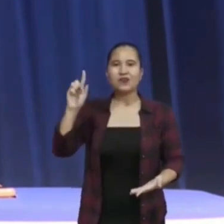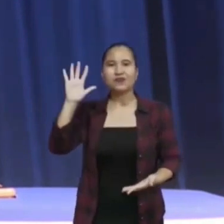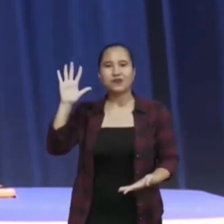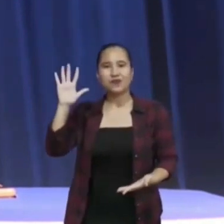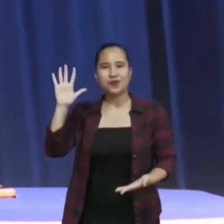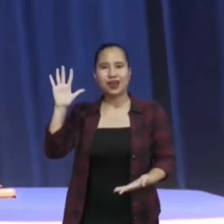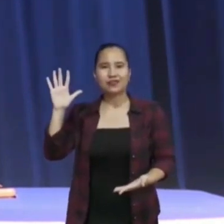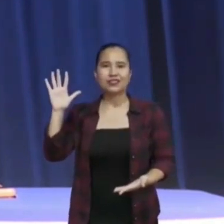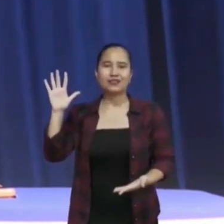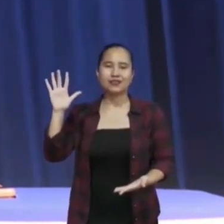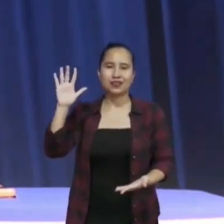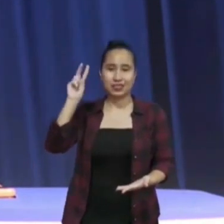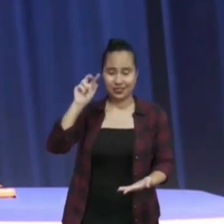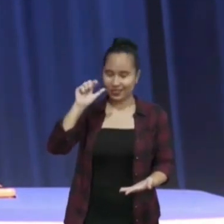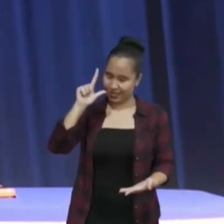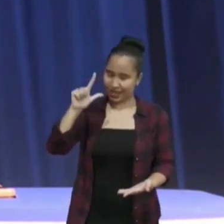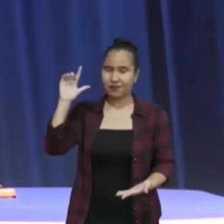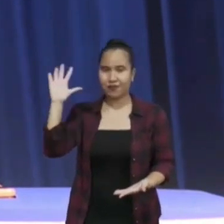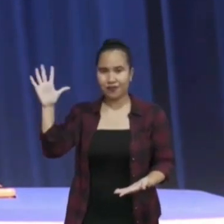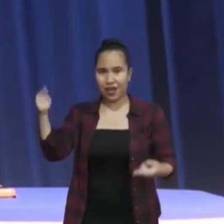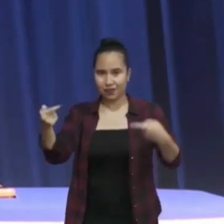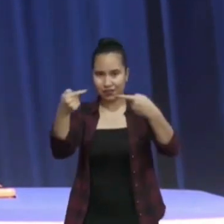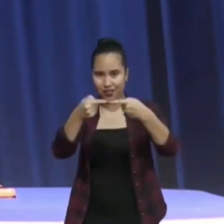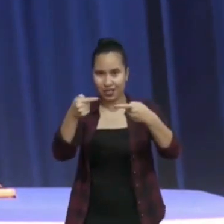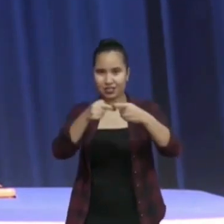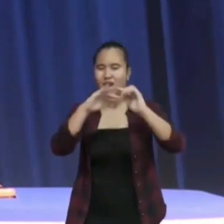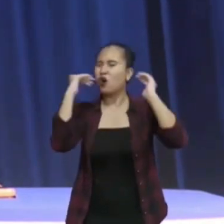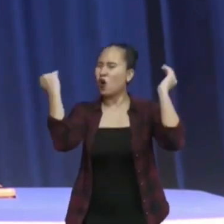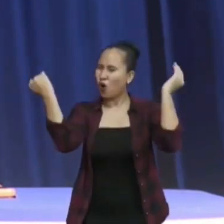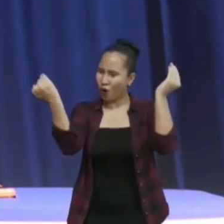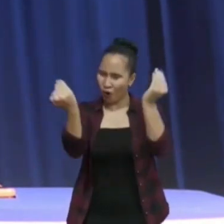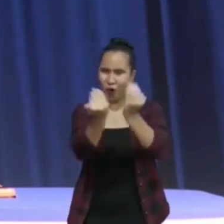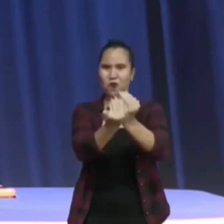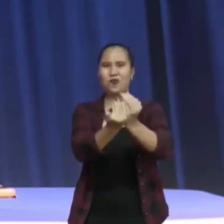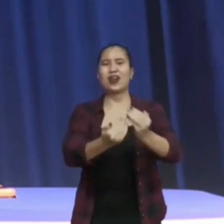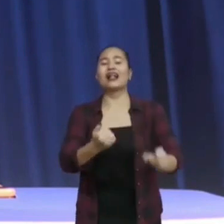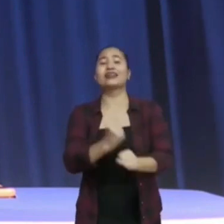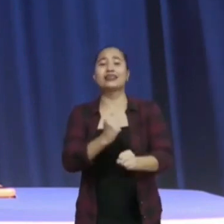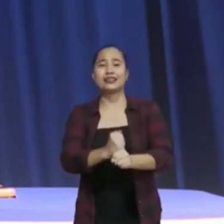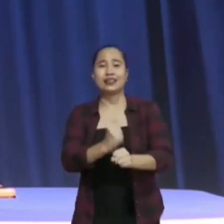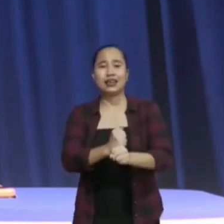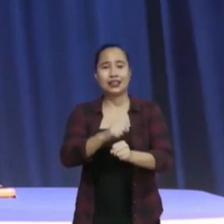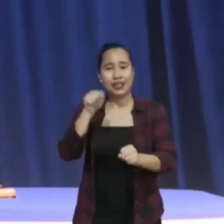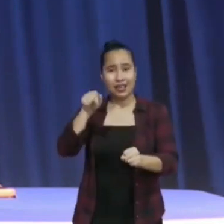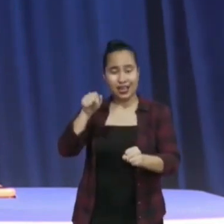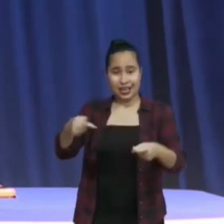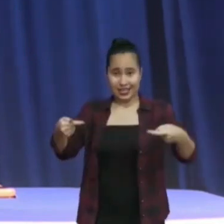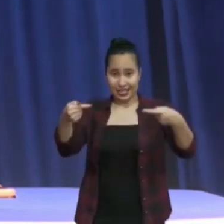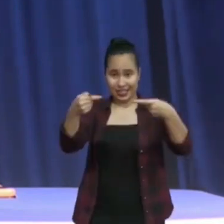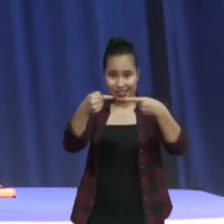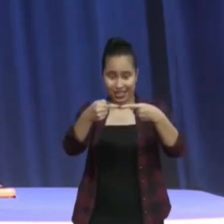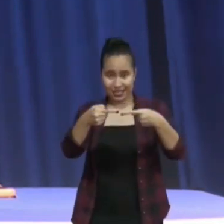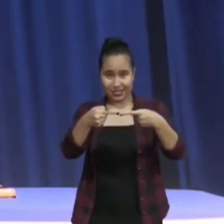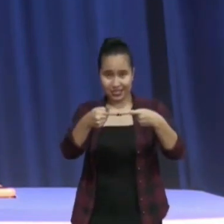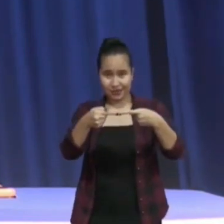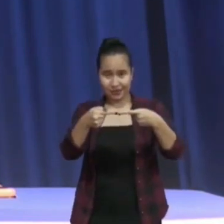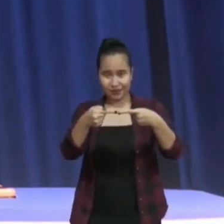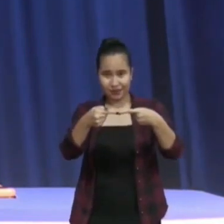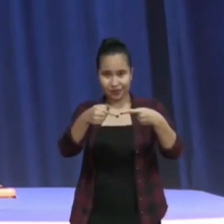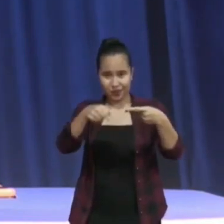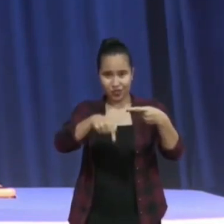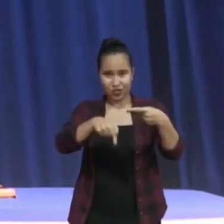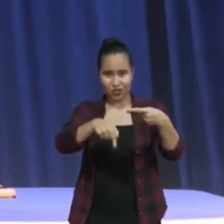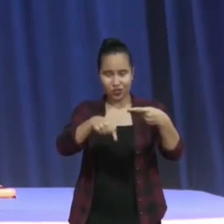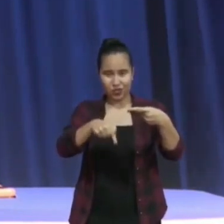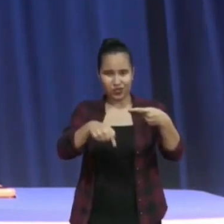testen nationaal gedaan vanuit de verschillende laboratoria. En vanuit die testen hebben wij dus op dit